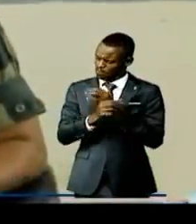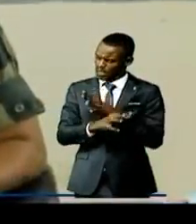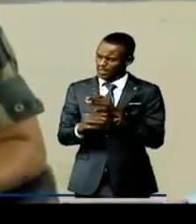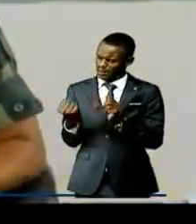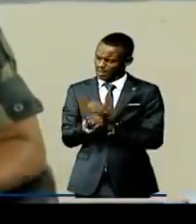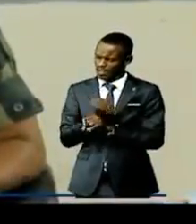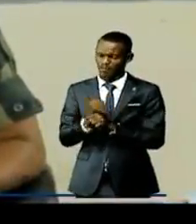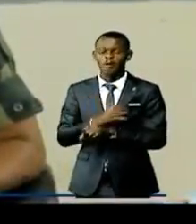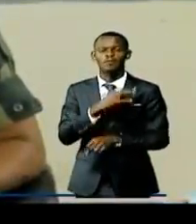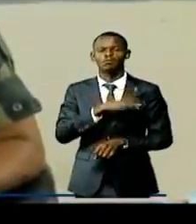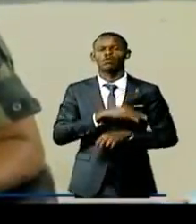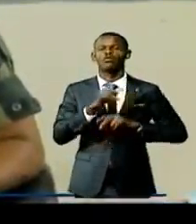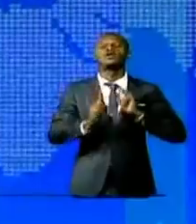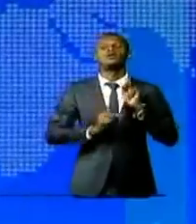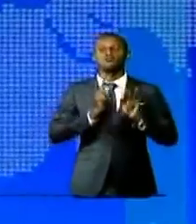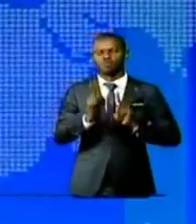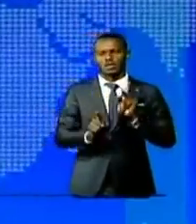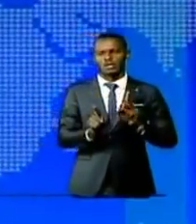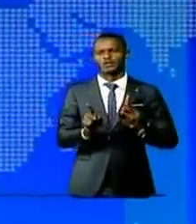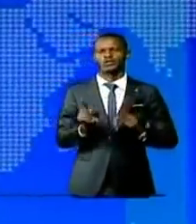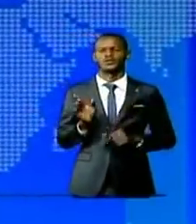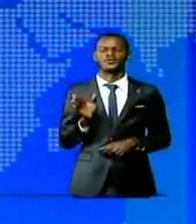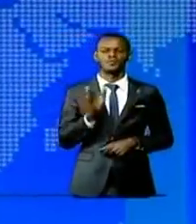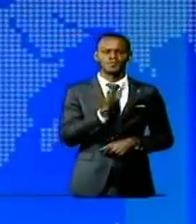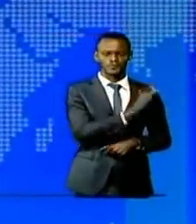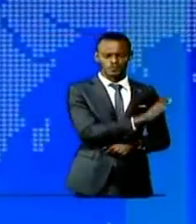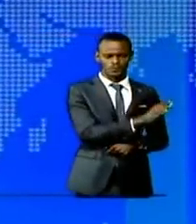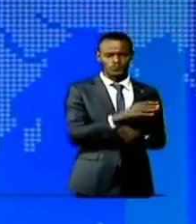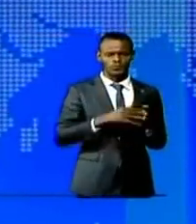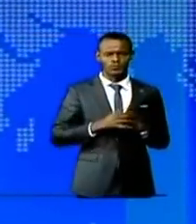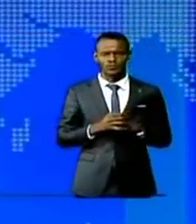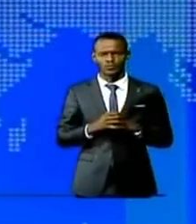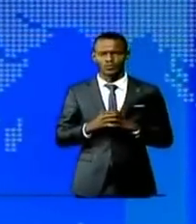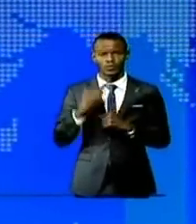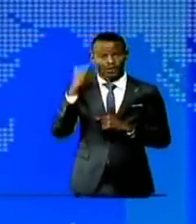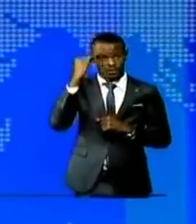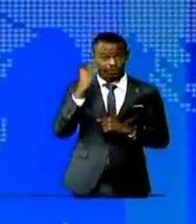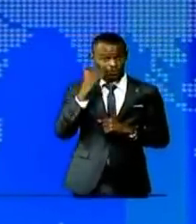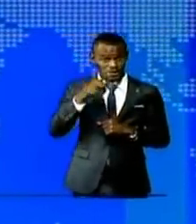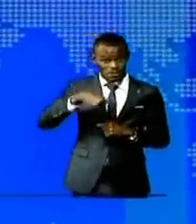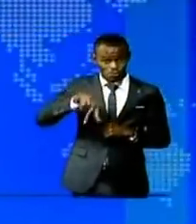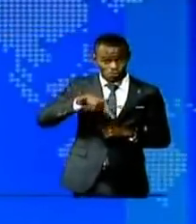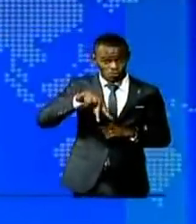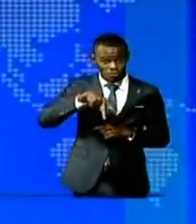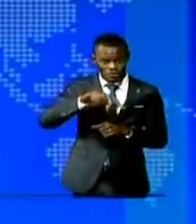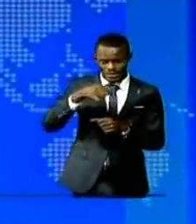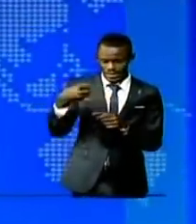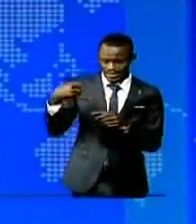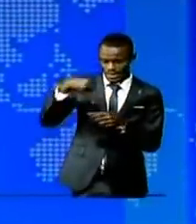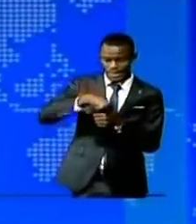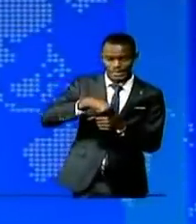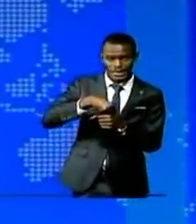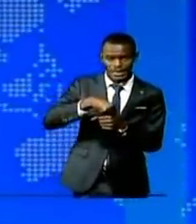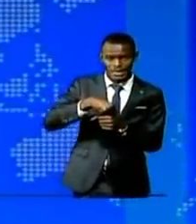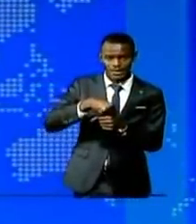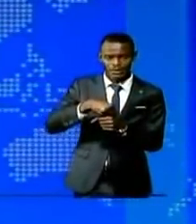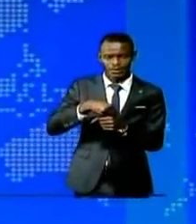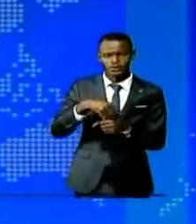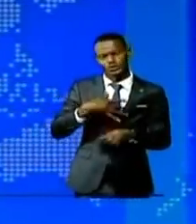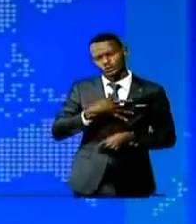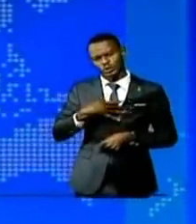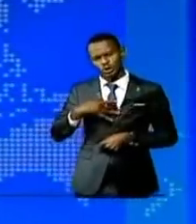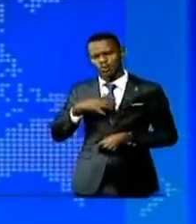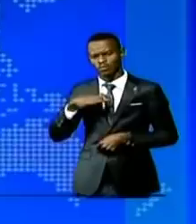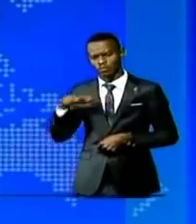bien-être de la population. Et puis le ministre provincial de l'Intérieur, Didier Tengetelito, poursuit sa campagne